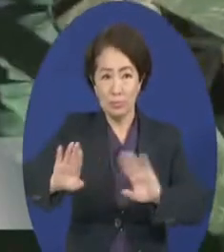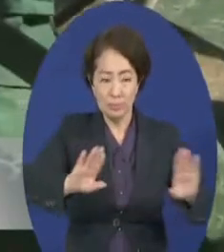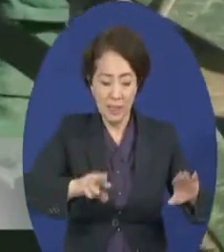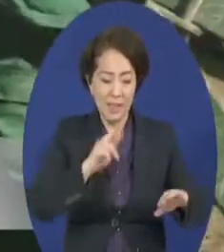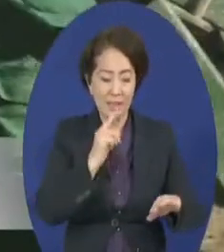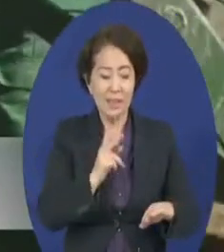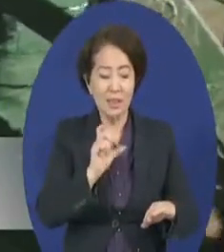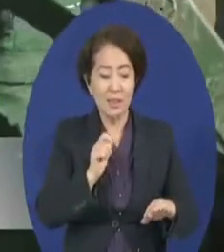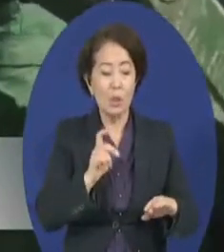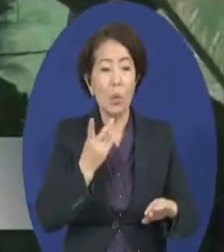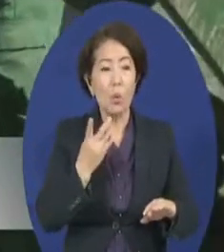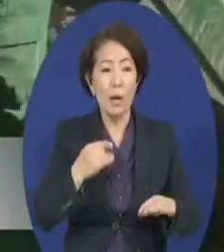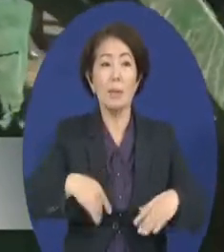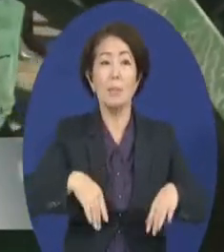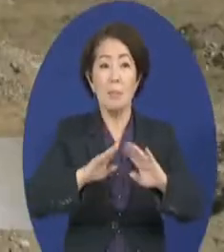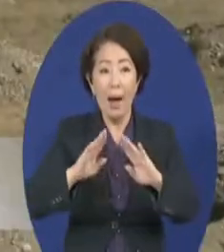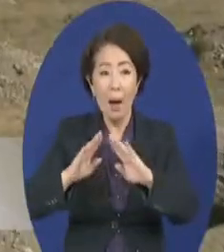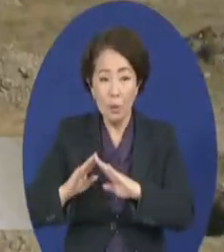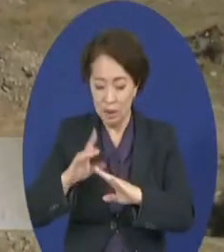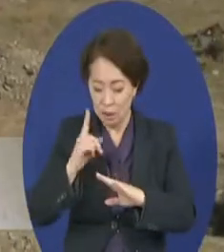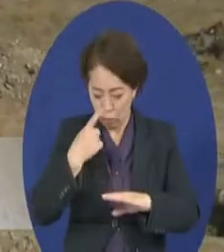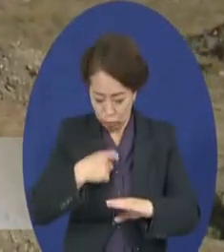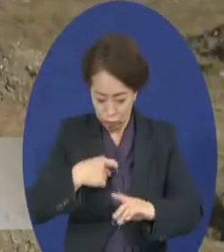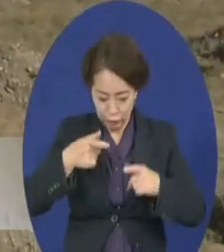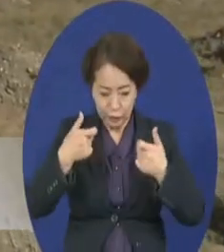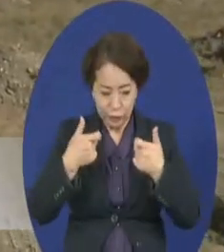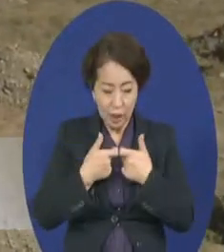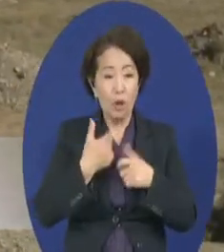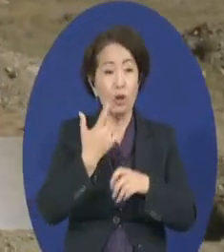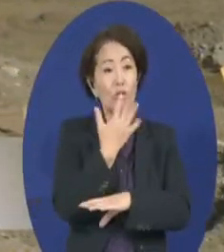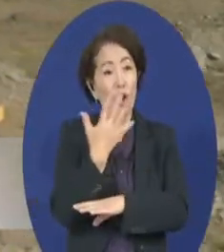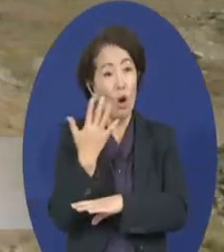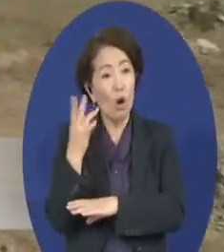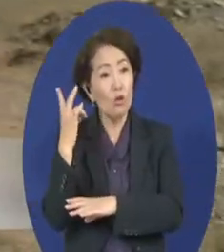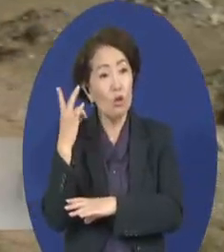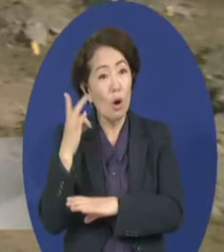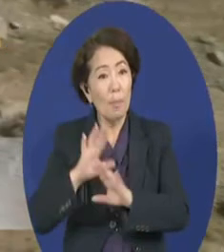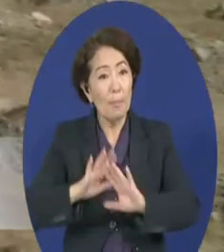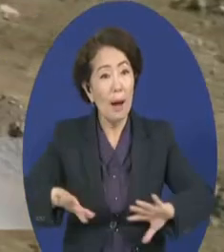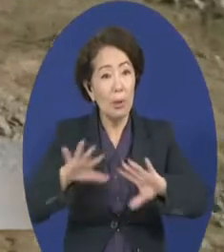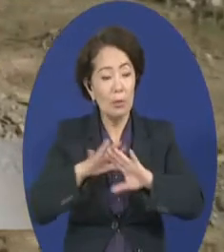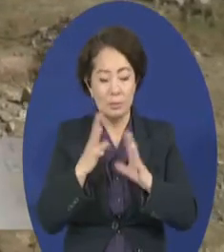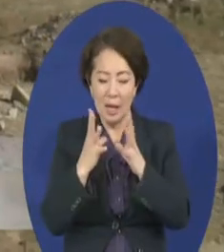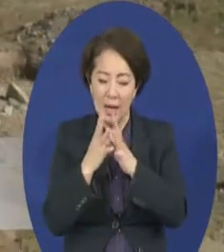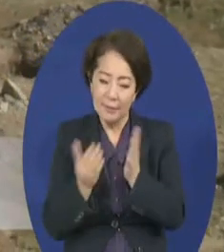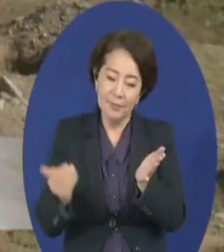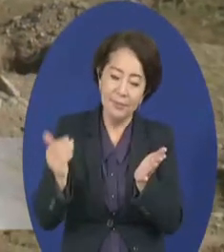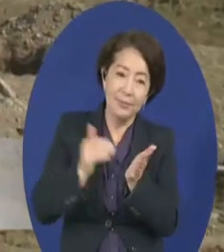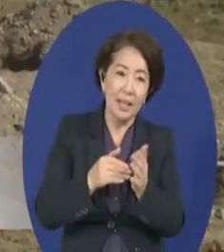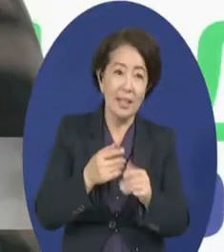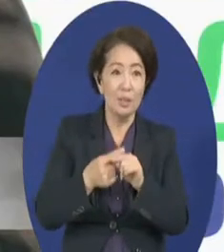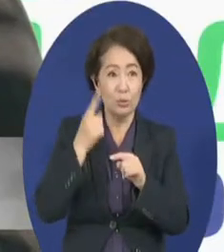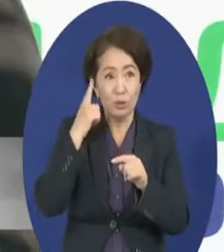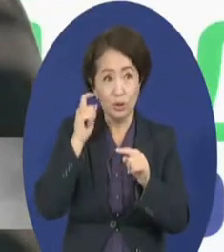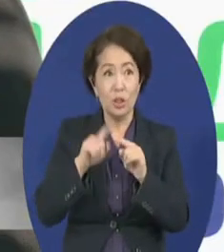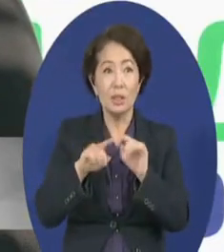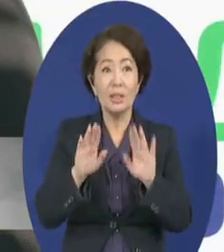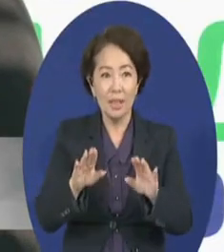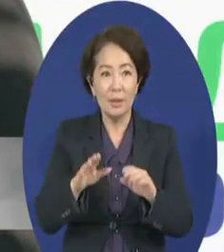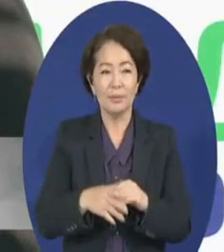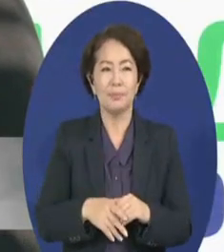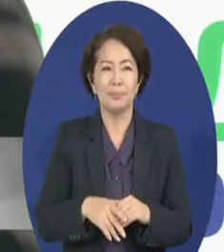төрөлд байгуулж нэг хүнд ногдох ногоон байгууламжийн хэмжээг ойрын жилүүдэд 10 дахин нэмэгдүүлэх зорил тавиад байна гэж хотын дарга онцоллоо.